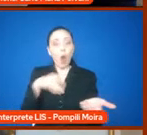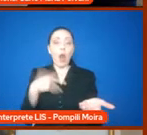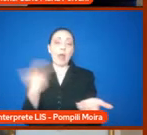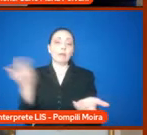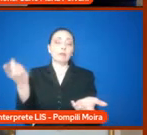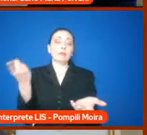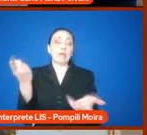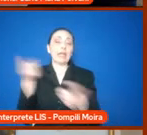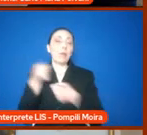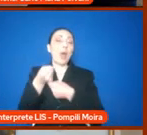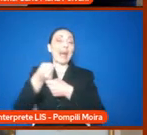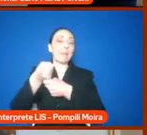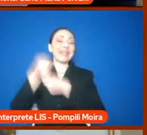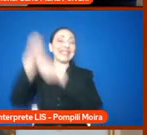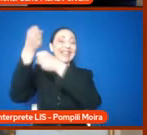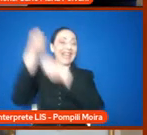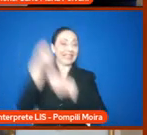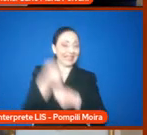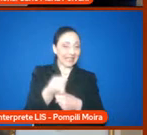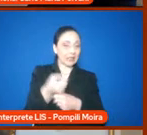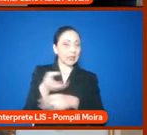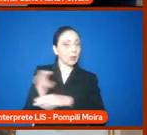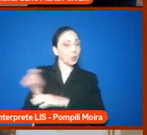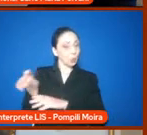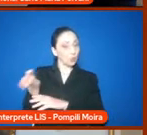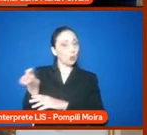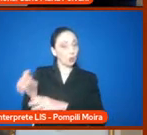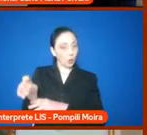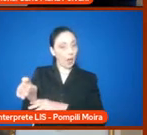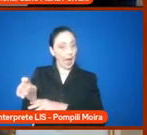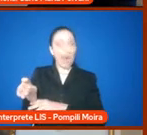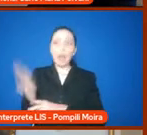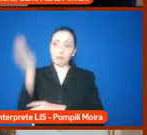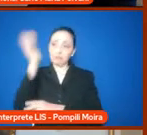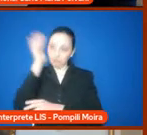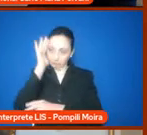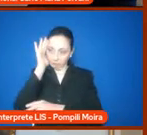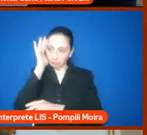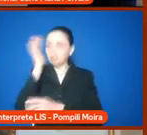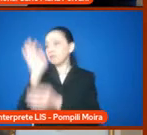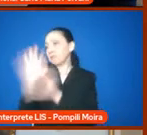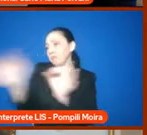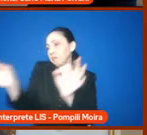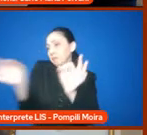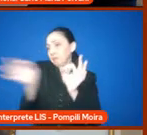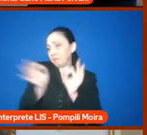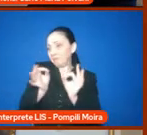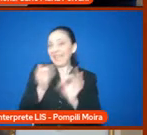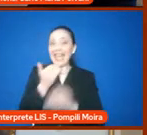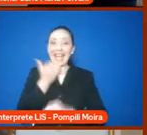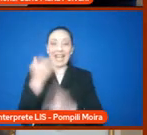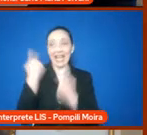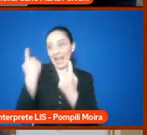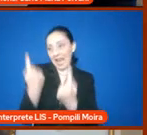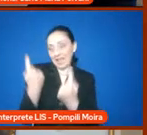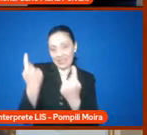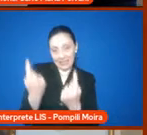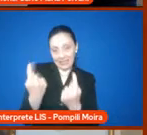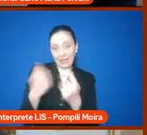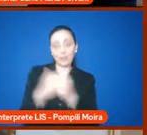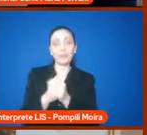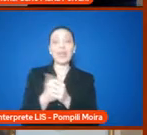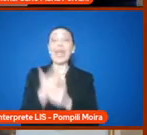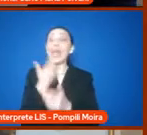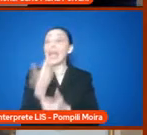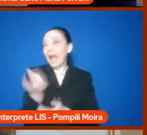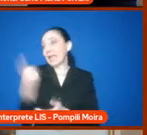rappresentanti istituzionali di inviarci il loro pensiero, la loro riflessione. Grazie dell'attesa e grazie per essere stati